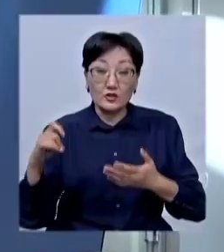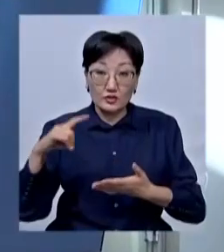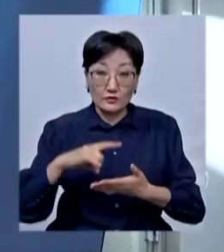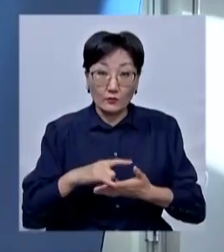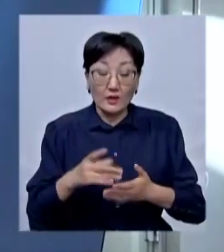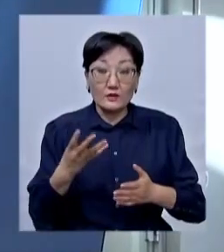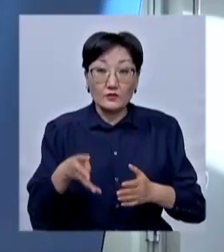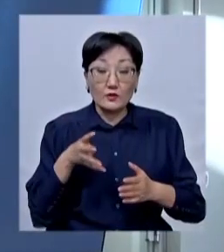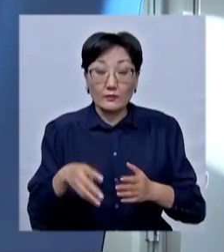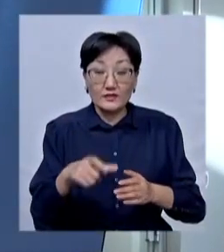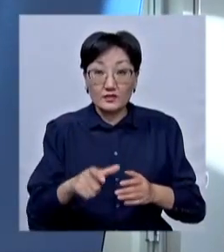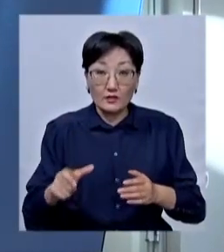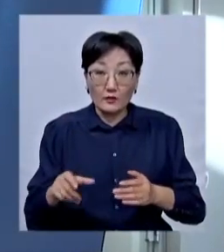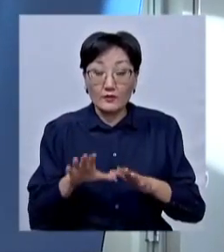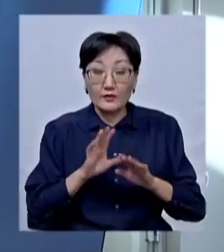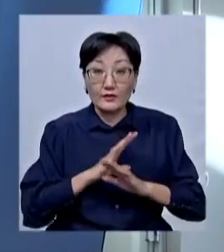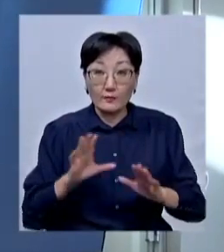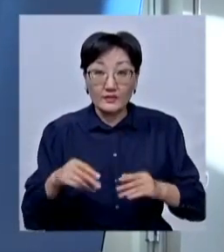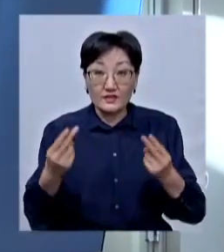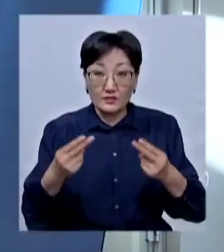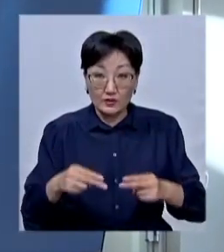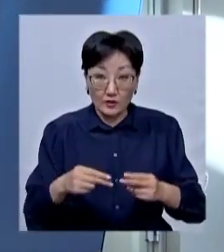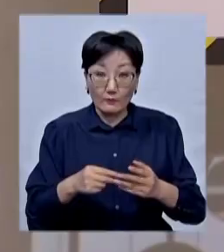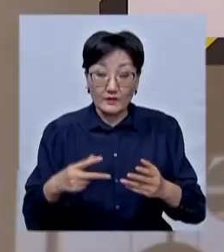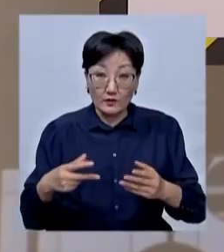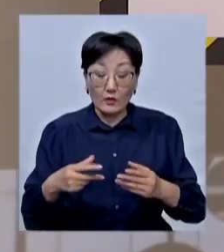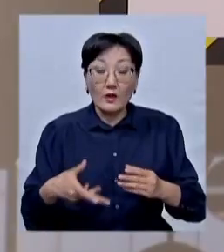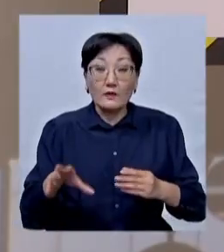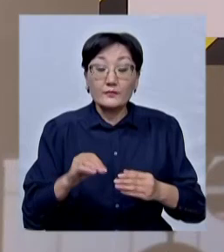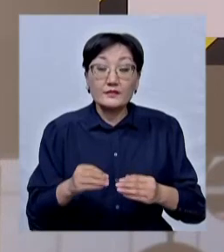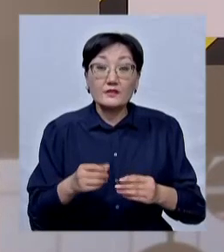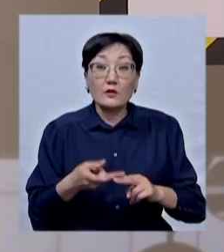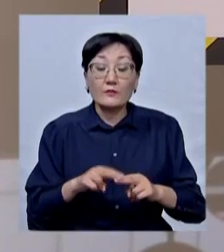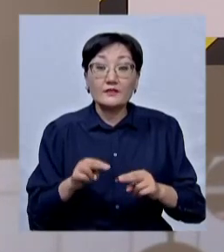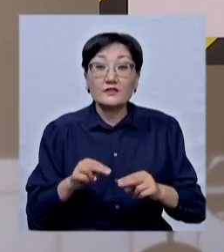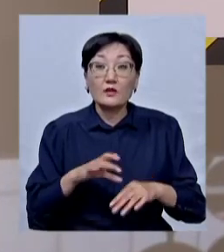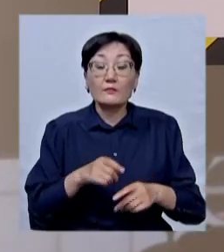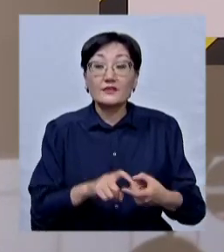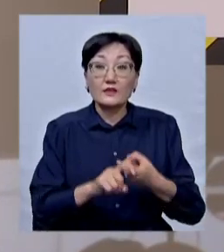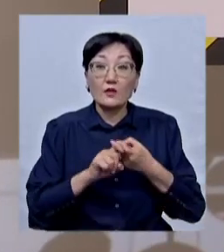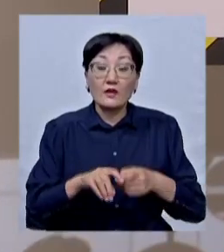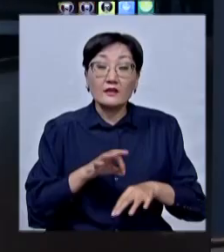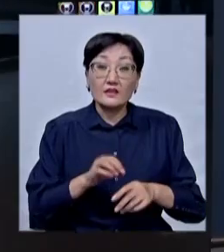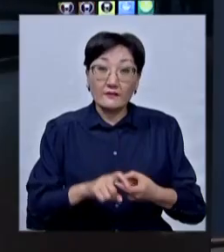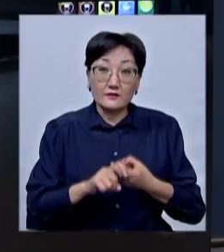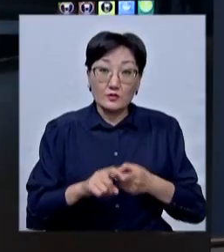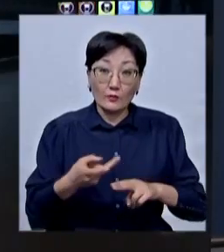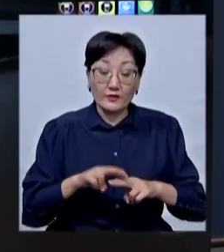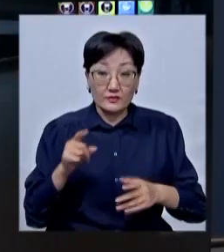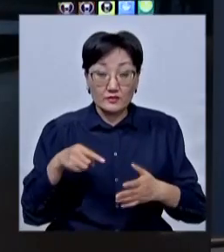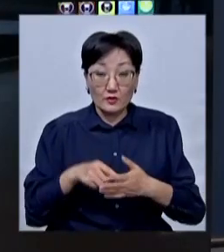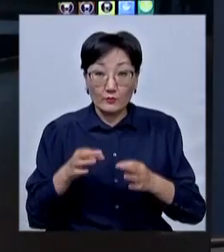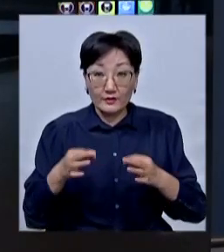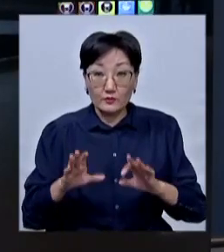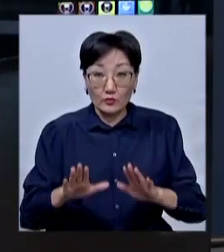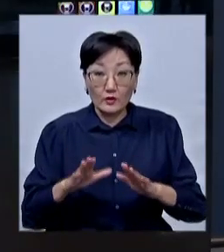У 4000 пассажиров не оказалось на руках результатов ПЦР. Все они, по сути, потенциальные заносчики коварной инфекции. Поэтому в город их